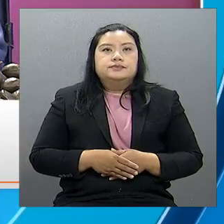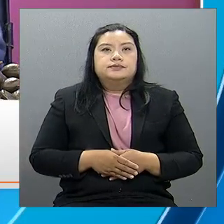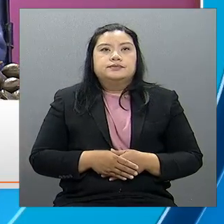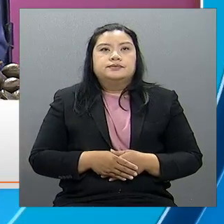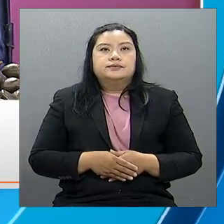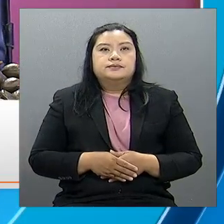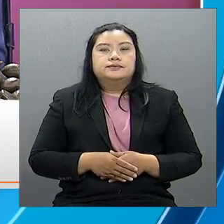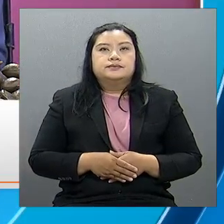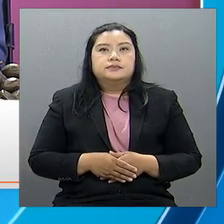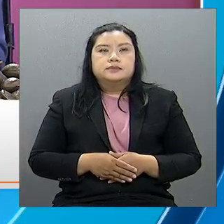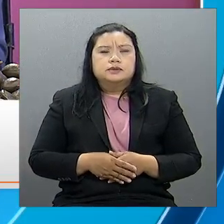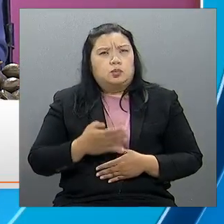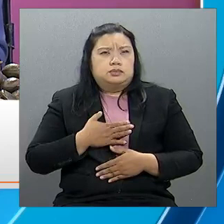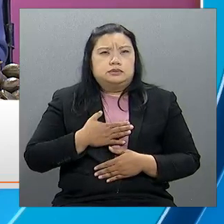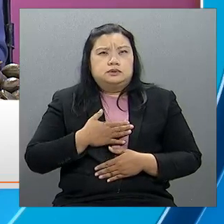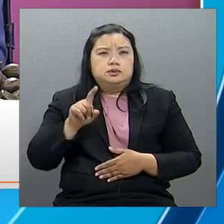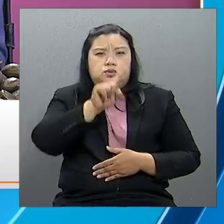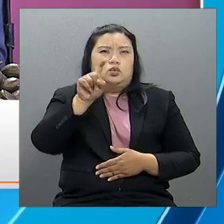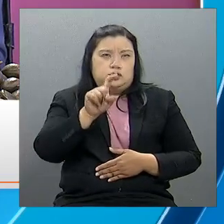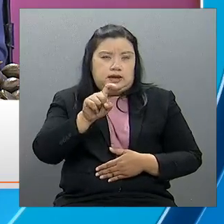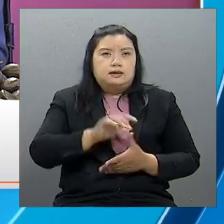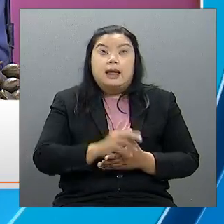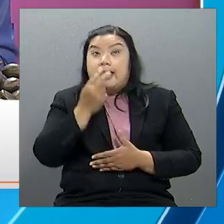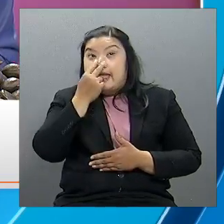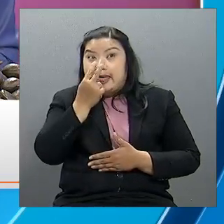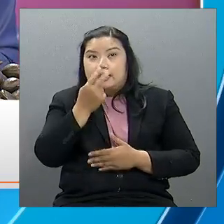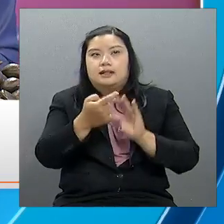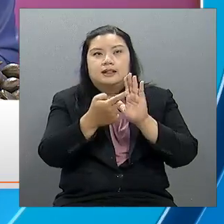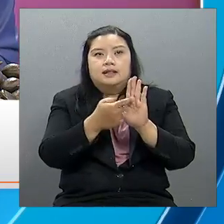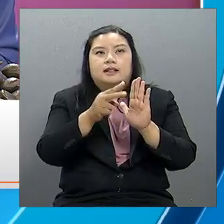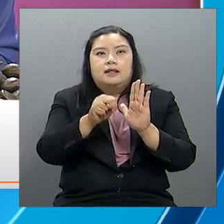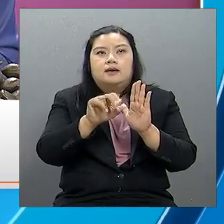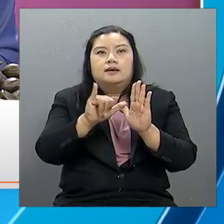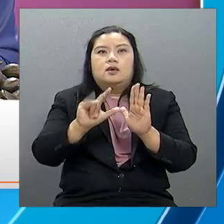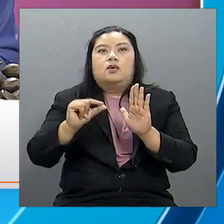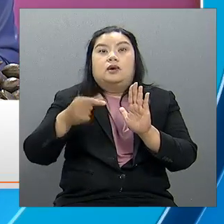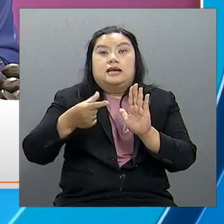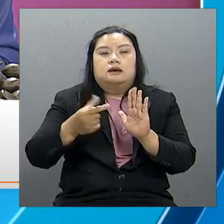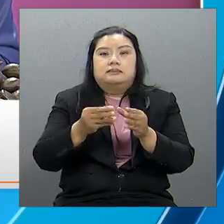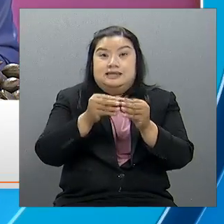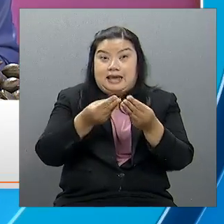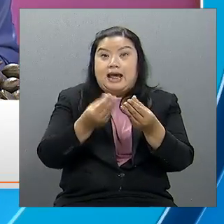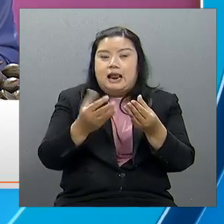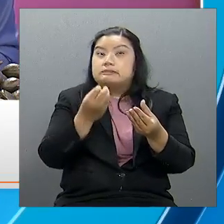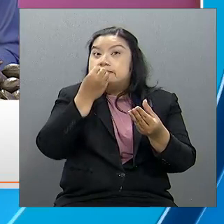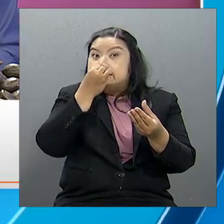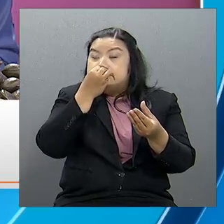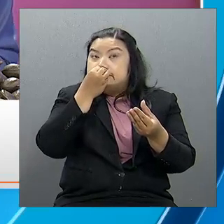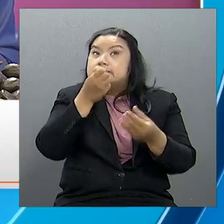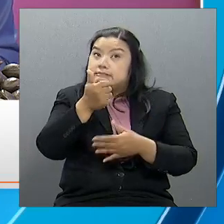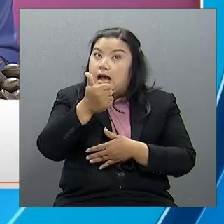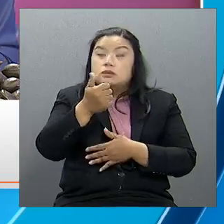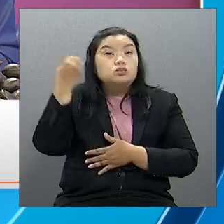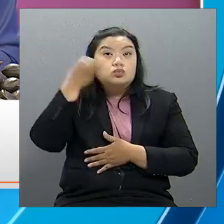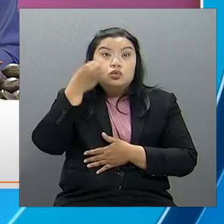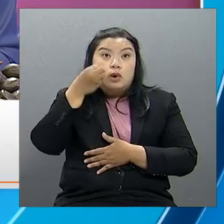าเชื่อนะครับว่าลูกเนียงเนี่ยที่เราคุ้นกันอย่างดีอยู่แล้วนะครับหลายๆคนก็กินเป็นอาหารกินกับทุกวันมันจะทำให้อาหารเป็นพิ